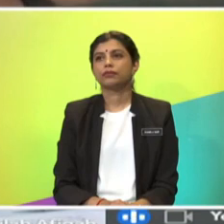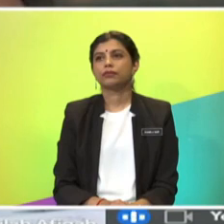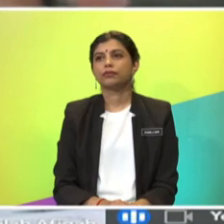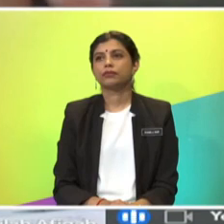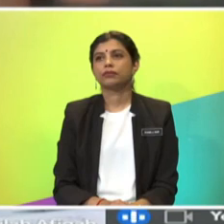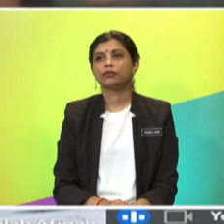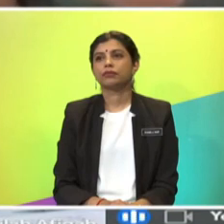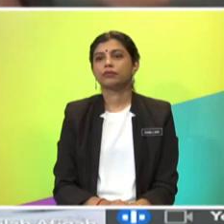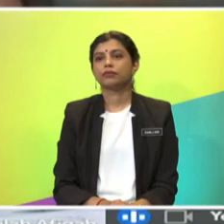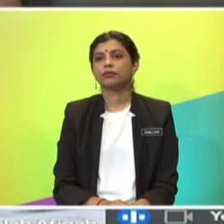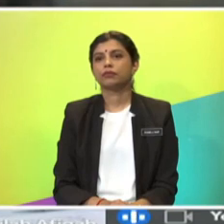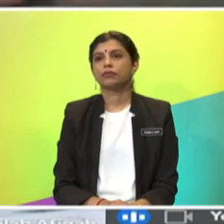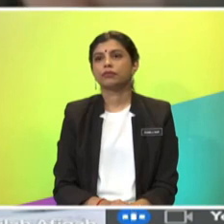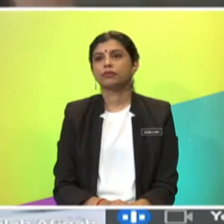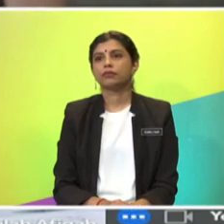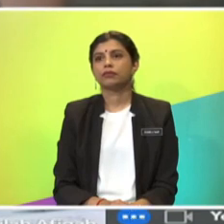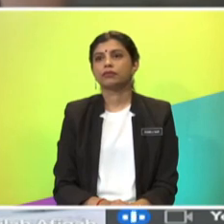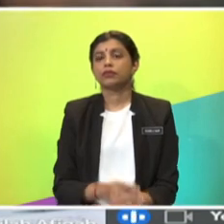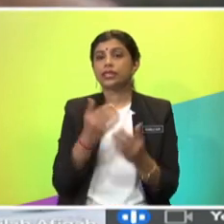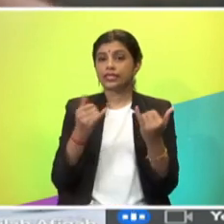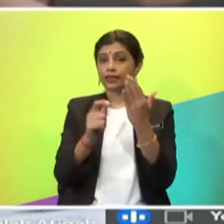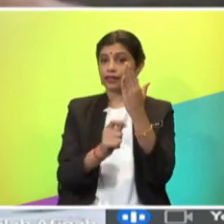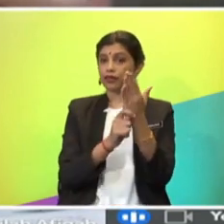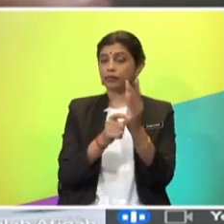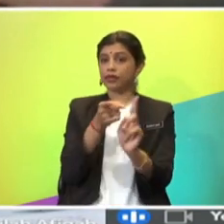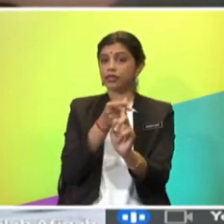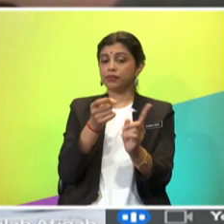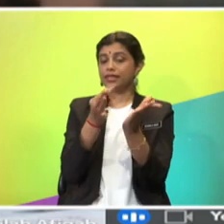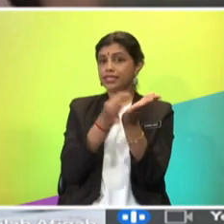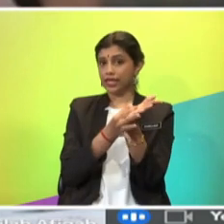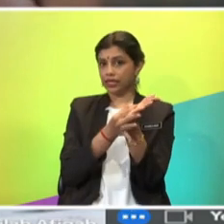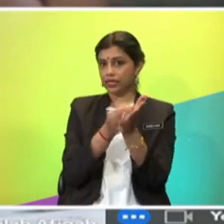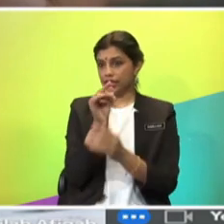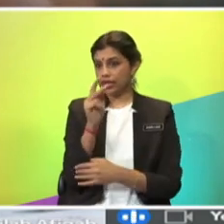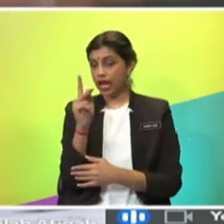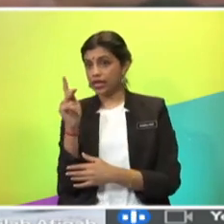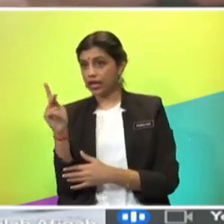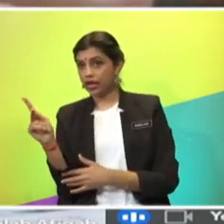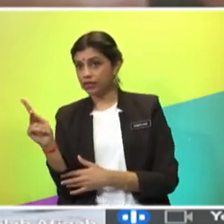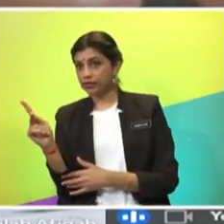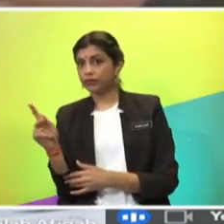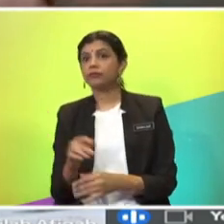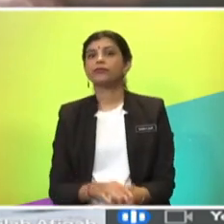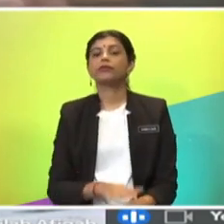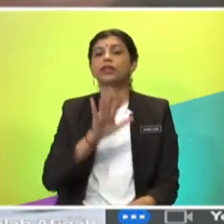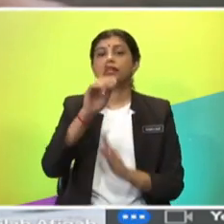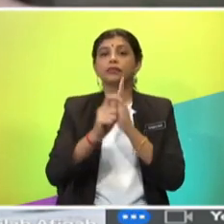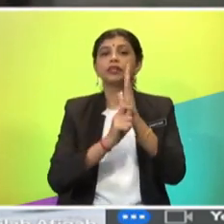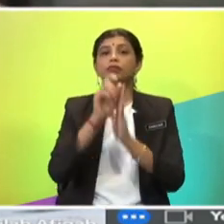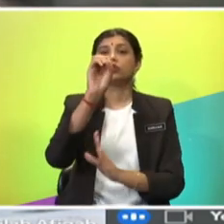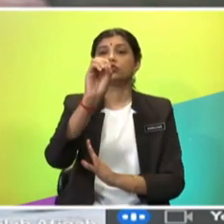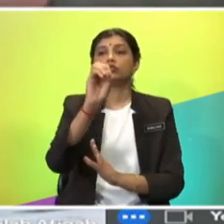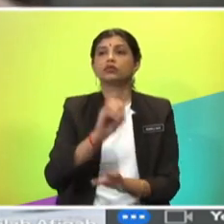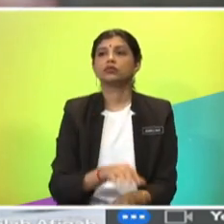Okey, tambah daripada sen. Daripada kanan sekali, Louis. 5 tambah 0.